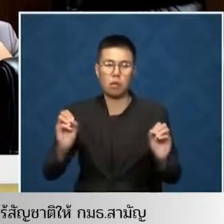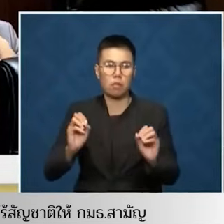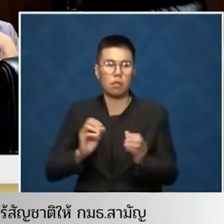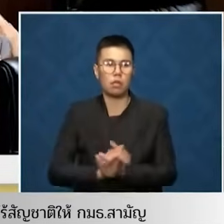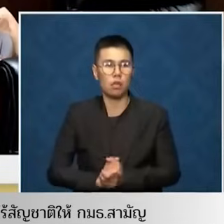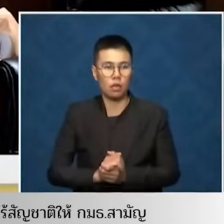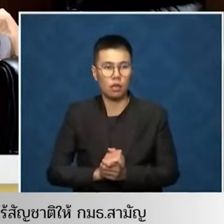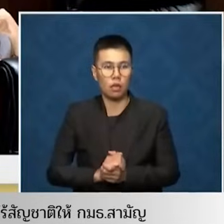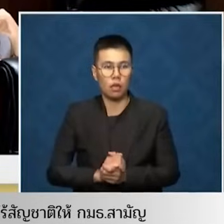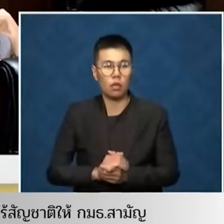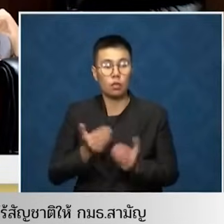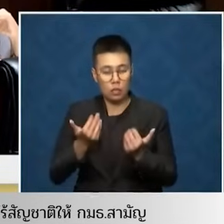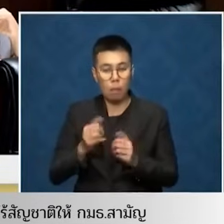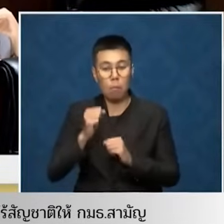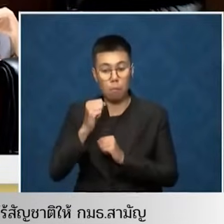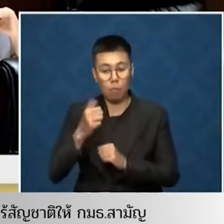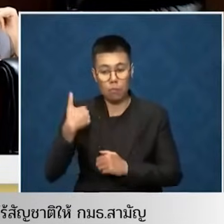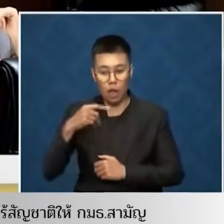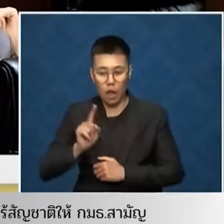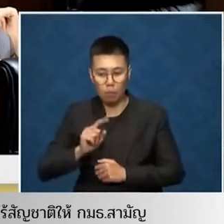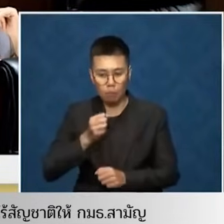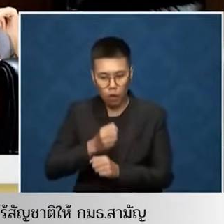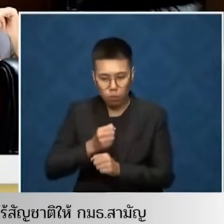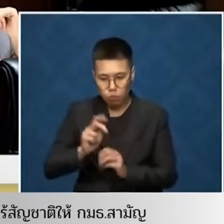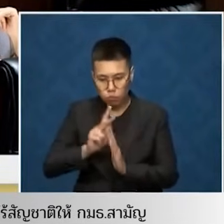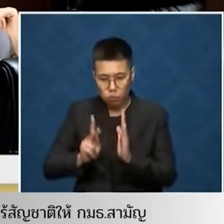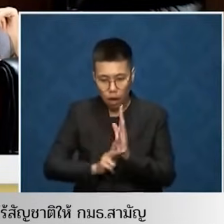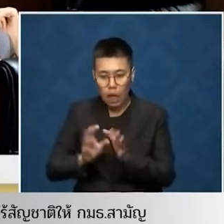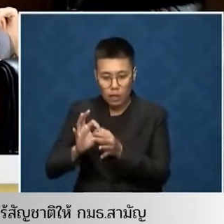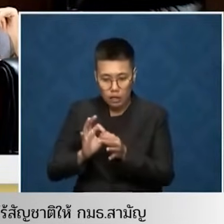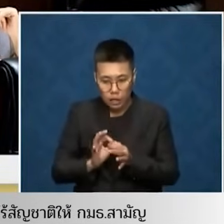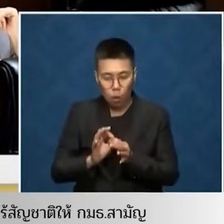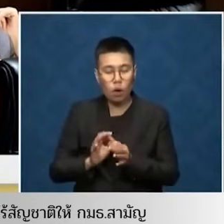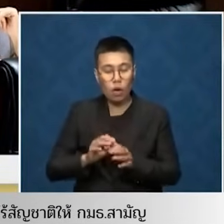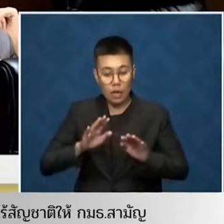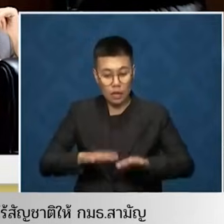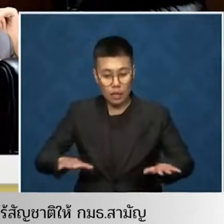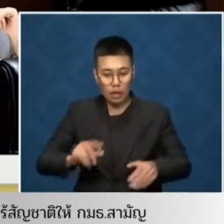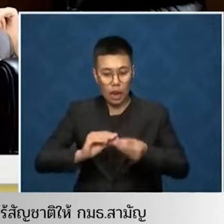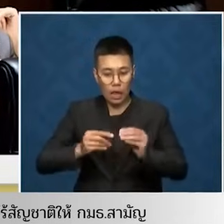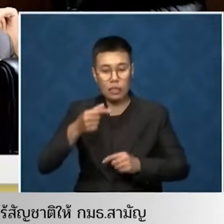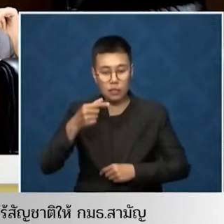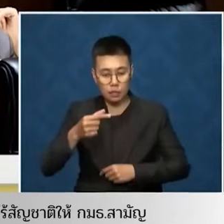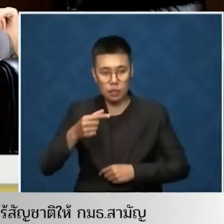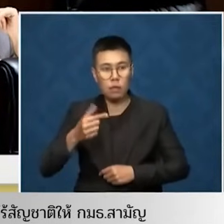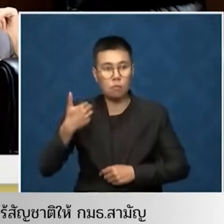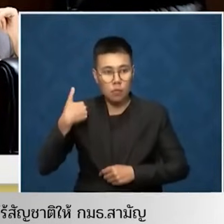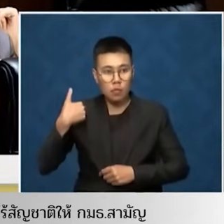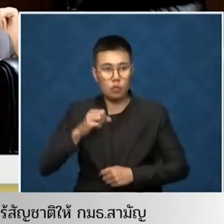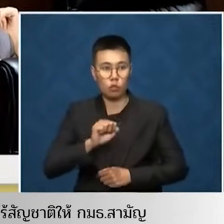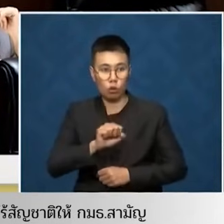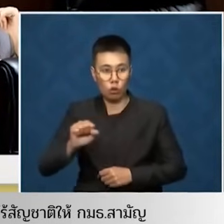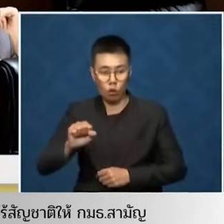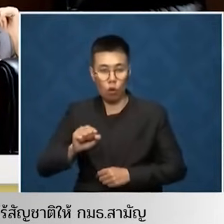แม้เราจะพยายามที่จะออกกฎหมายที่จะบรรเทาปัญหาขึ้นมาหลายต่อหลายฉบับซึ่งเพื่อนสมาชิกหลายท่านนะคะไม่ว่าจะ